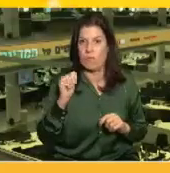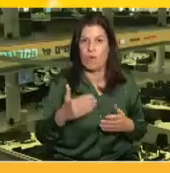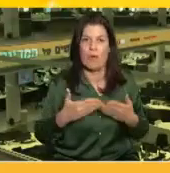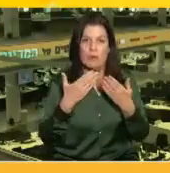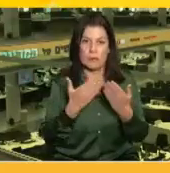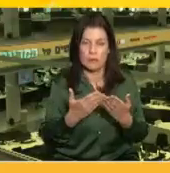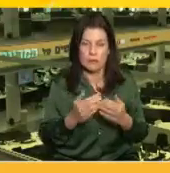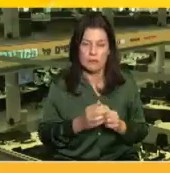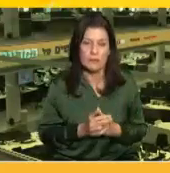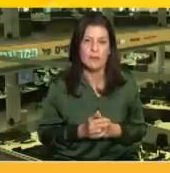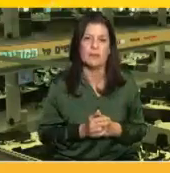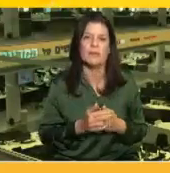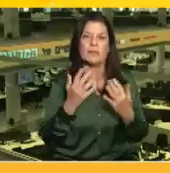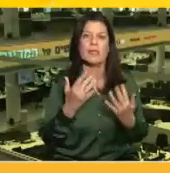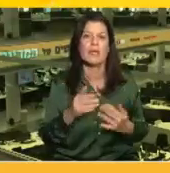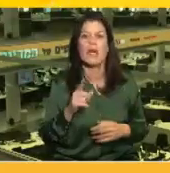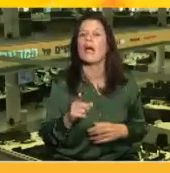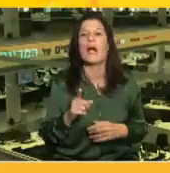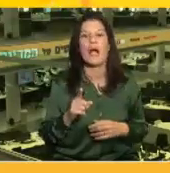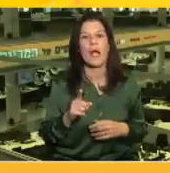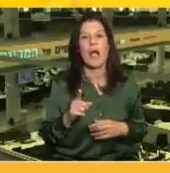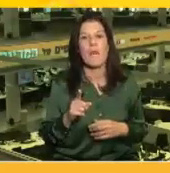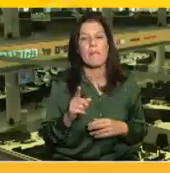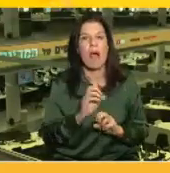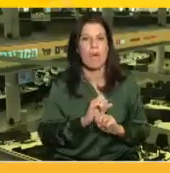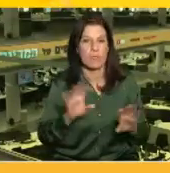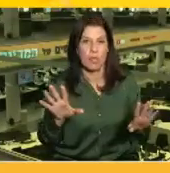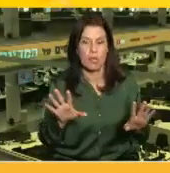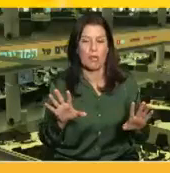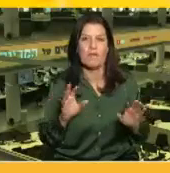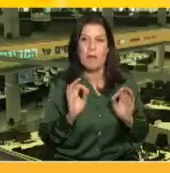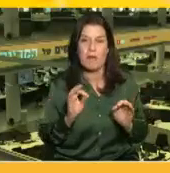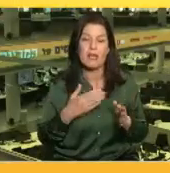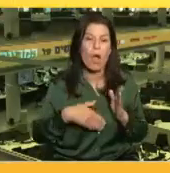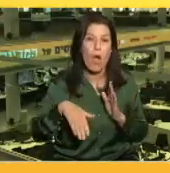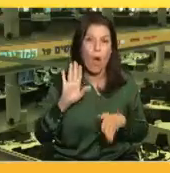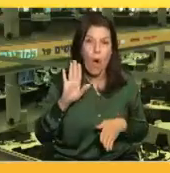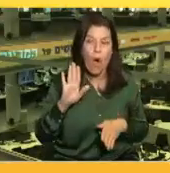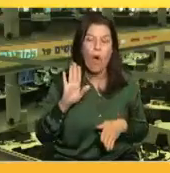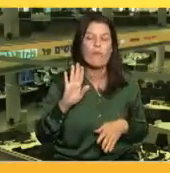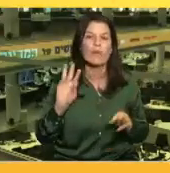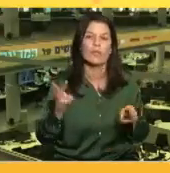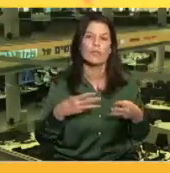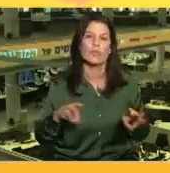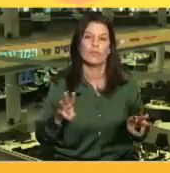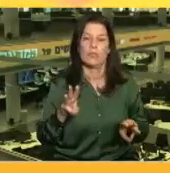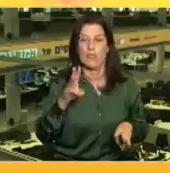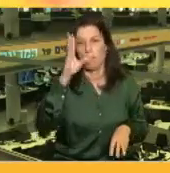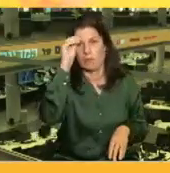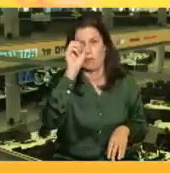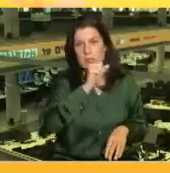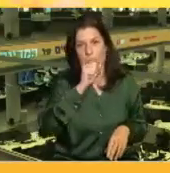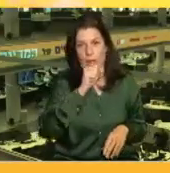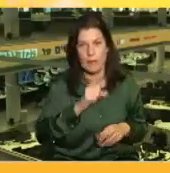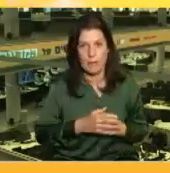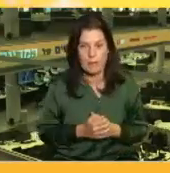השמעות בתחנות האזוריות. תחנות האזוריות, כן. והרוב הוא באמת רוב גברי. כן, לגמרי. את אומרת